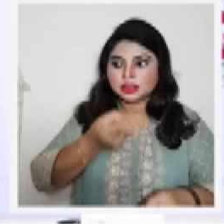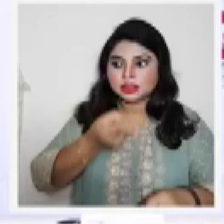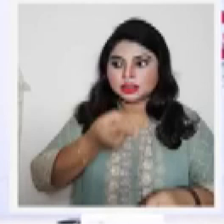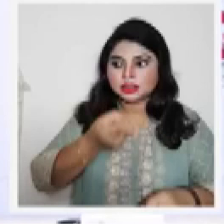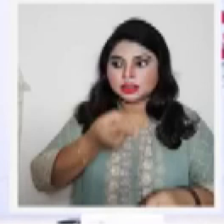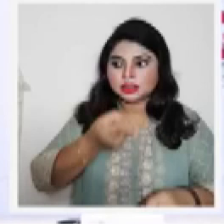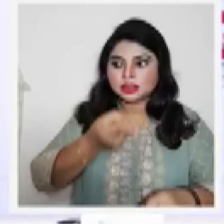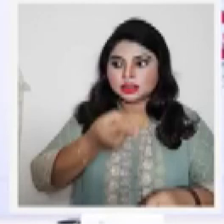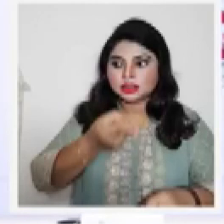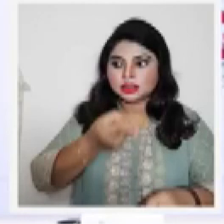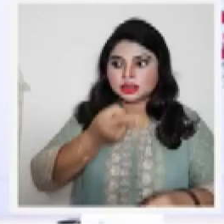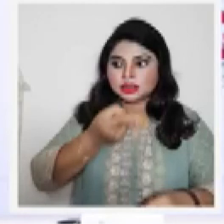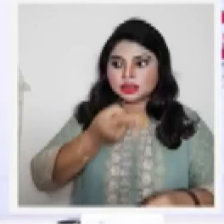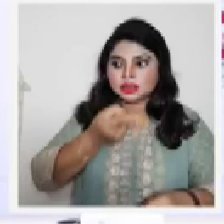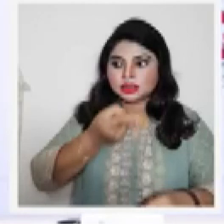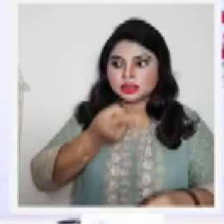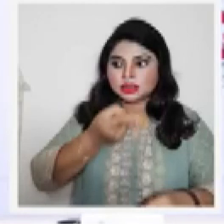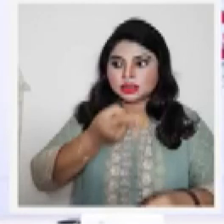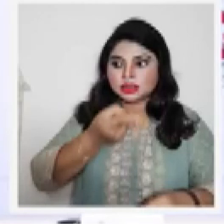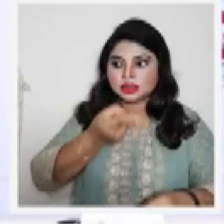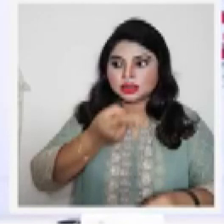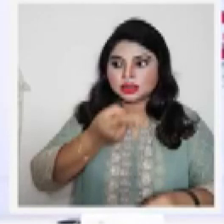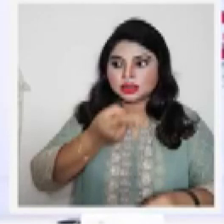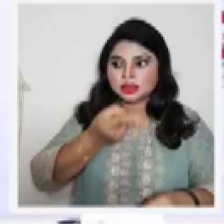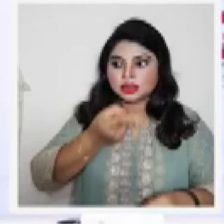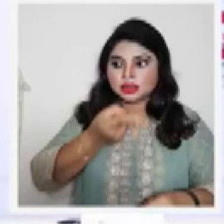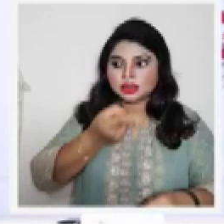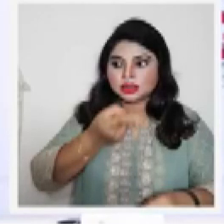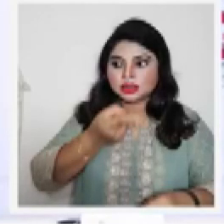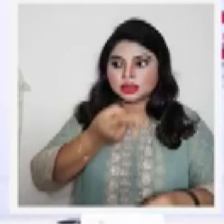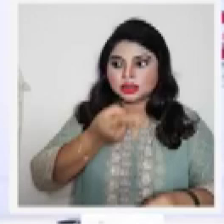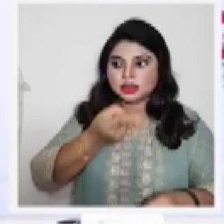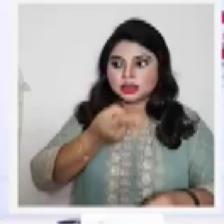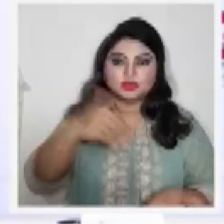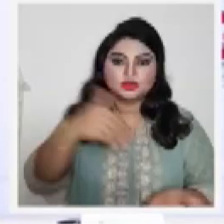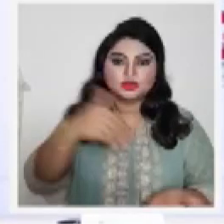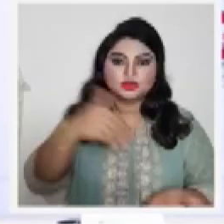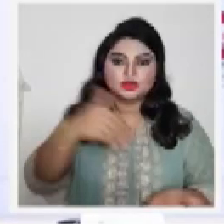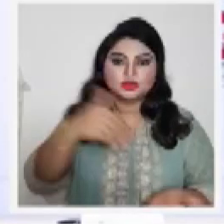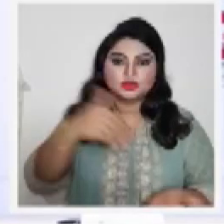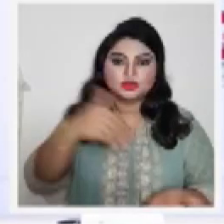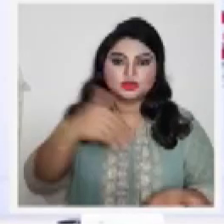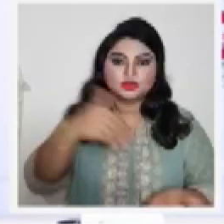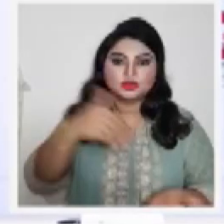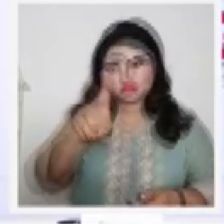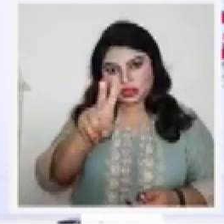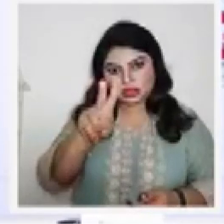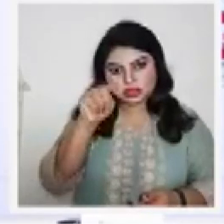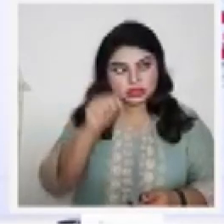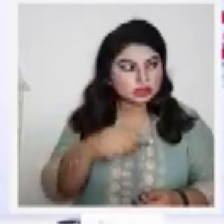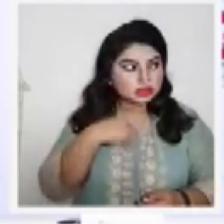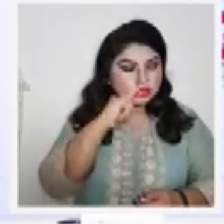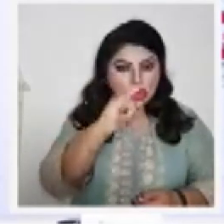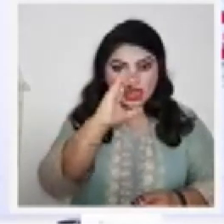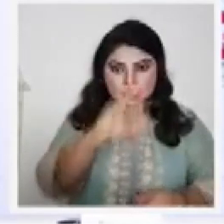193 জন, ঢাকা মহানগরীর আইসিইউ শয্যা সংখ্যা 301টি, চট্টগ্রাম মহানগরীতে সাধারণ শয্যা রোগী ভর্তি